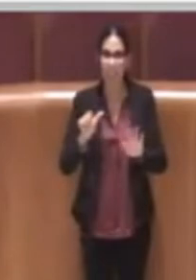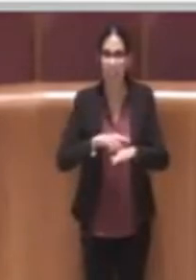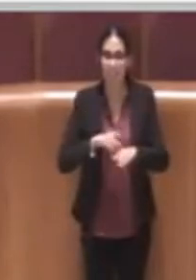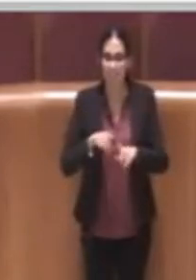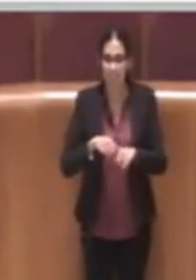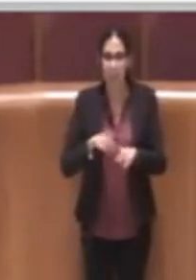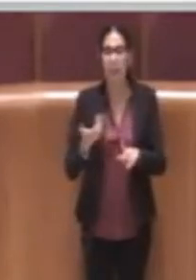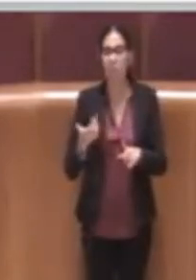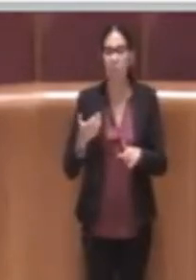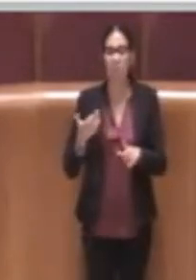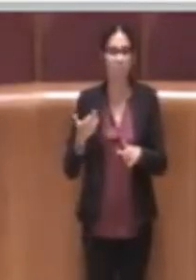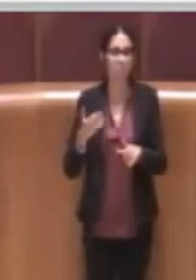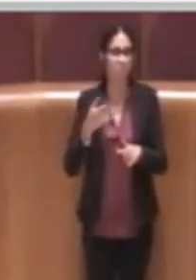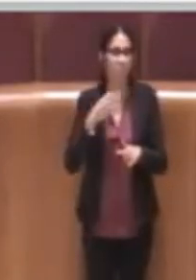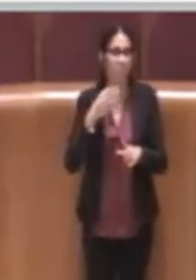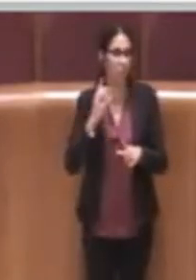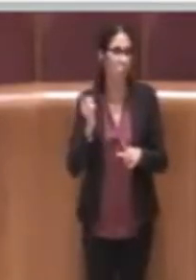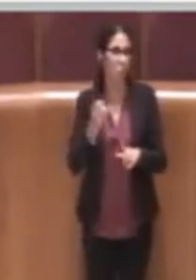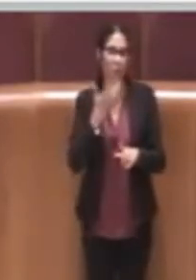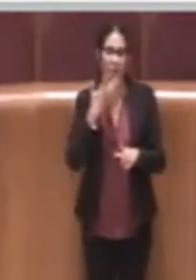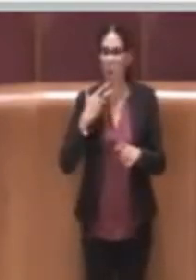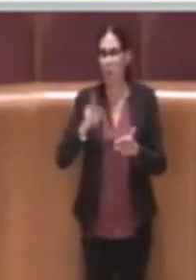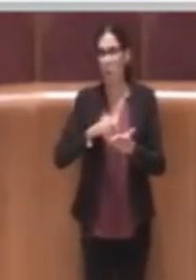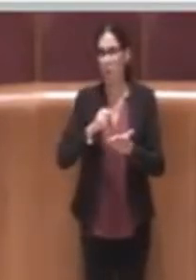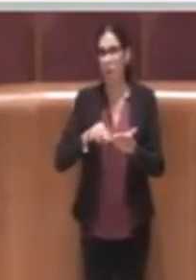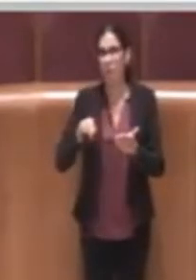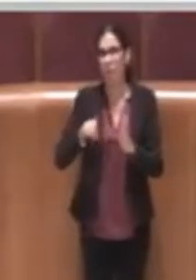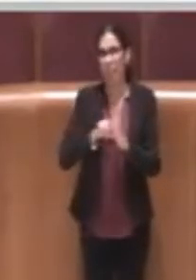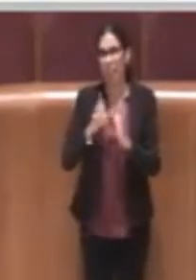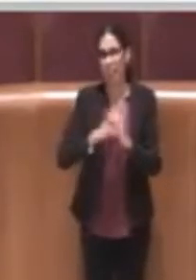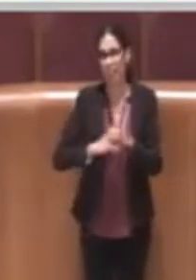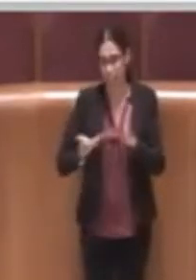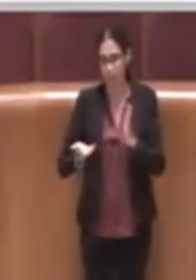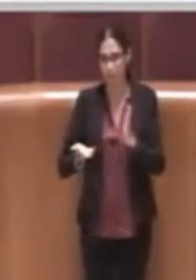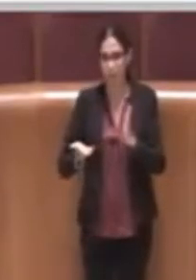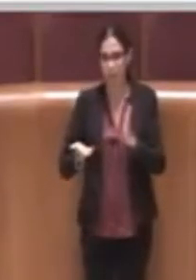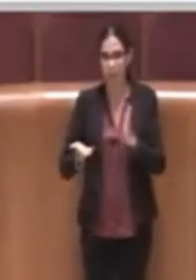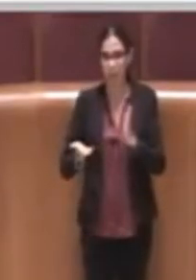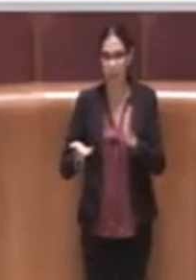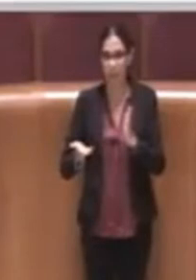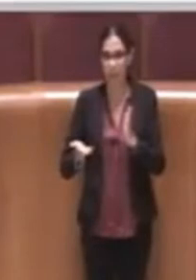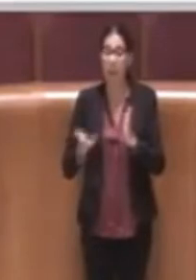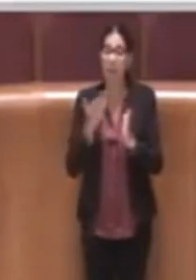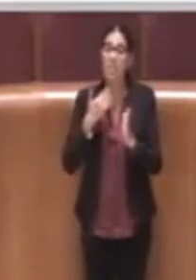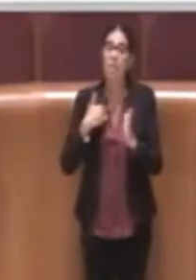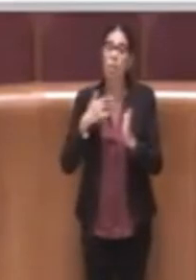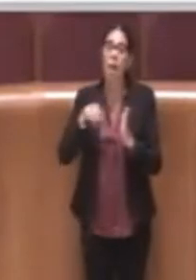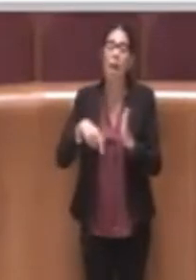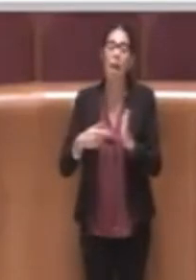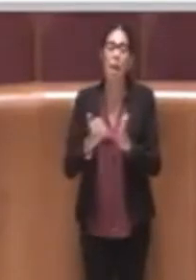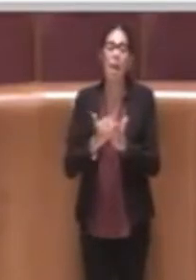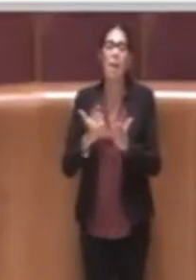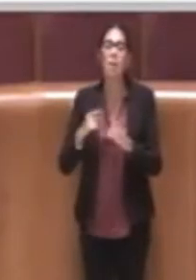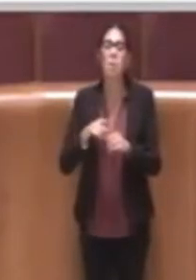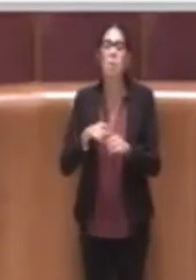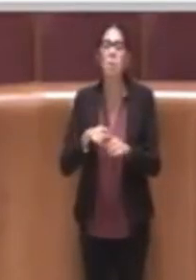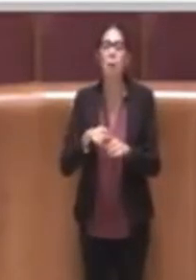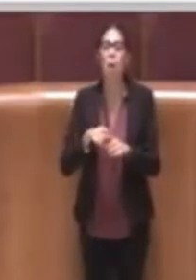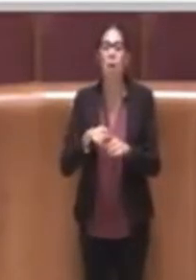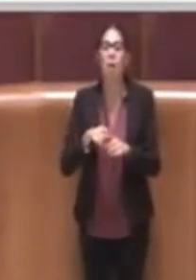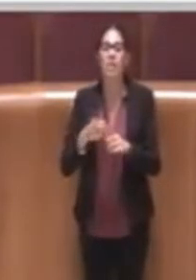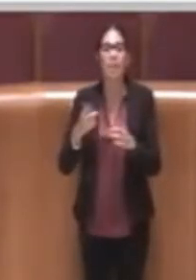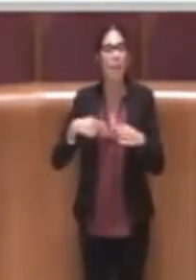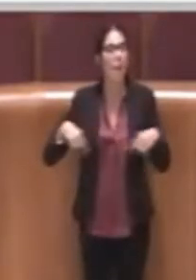è interesse di tutti andare a votare questo atto e secondo me sarà anche importante che l'Aula si